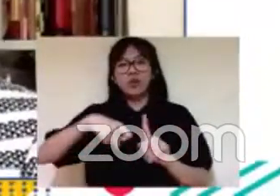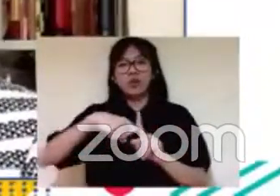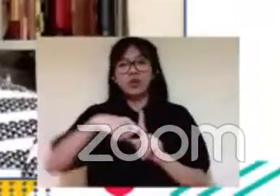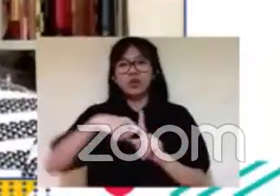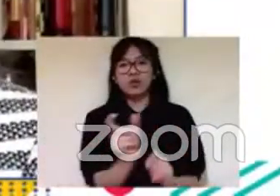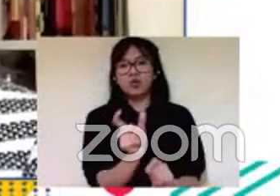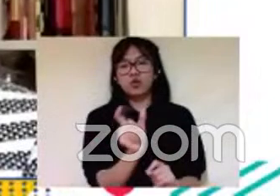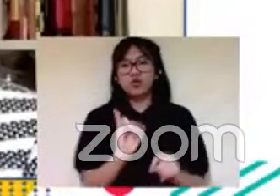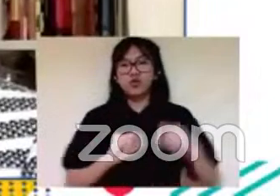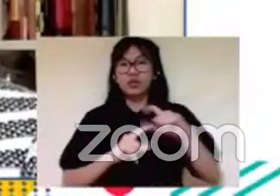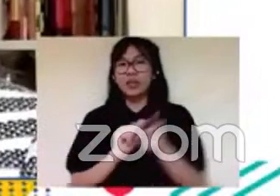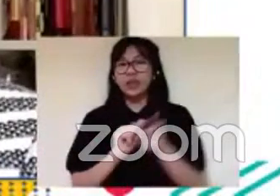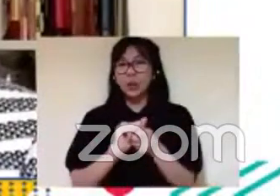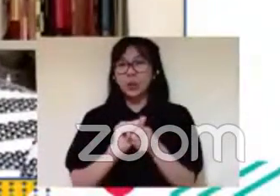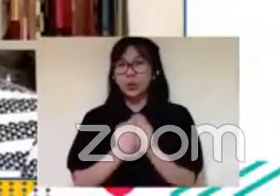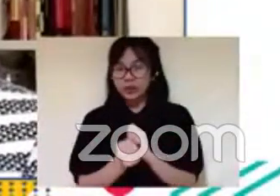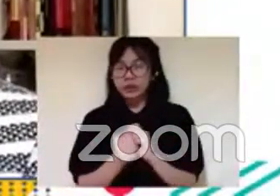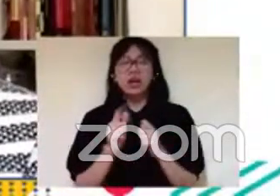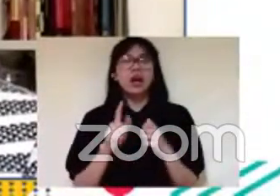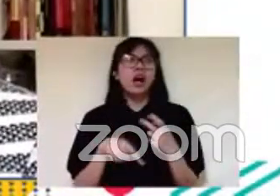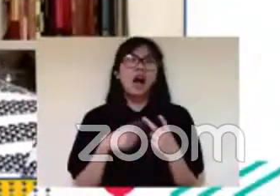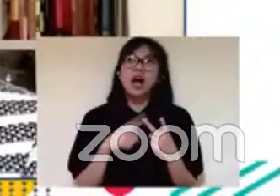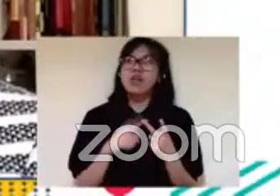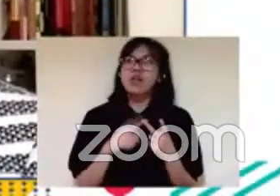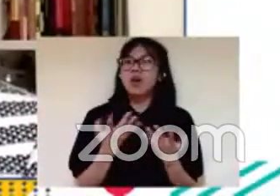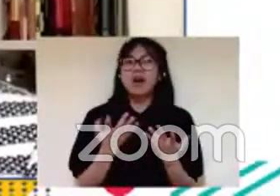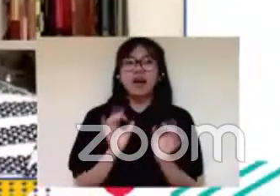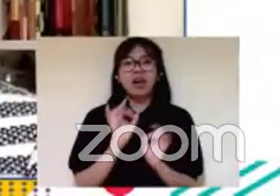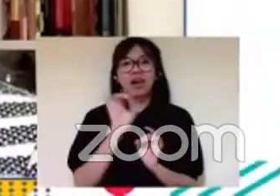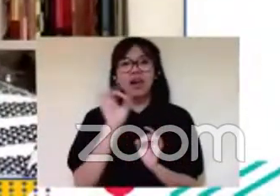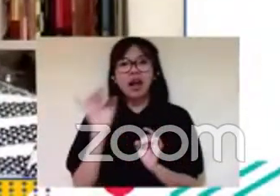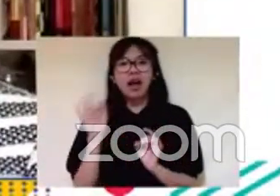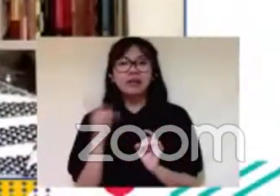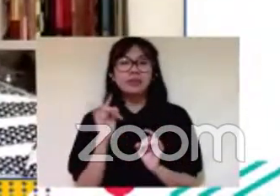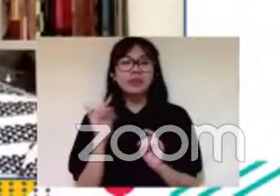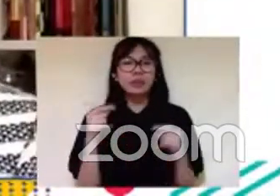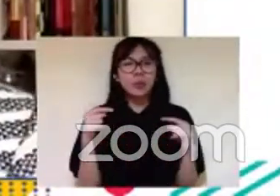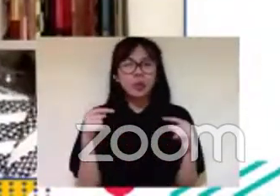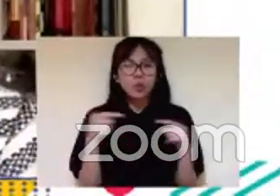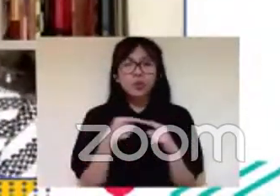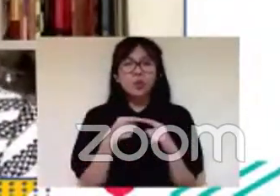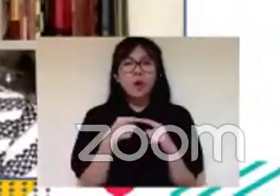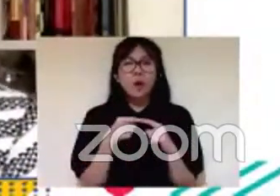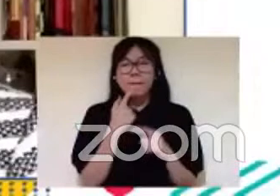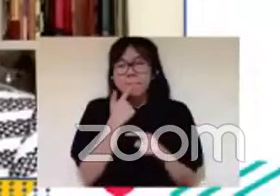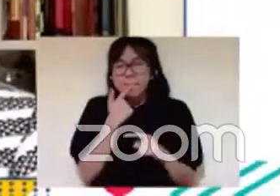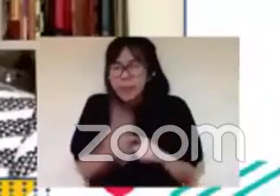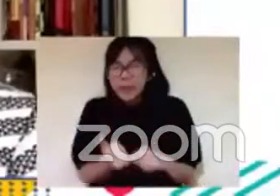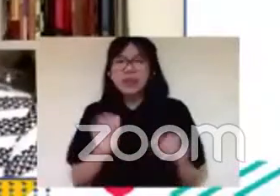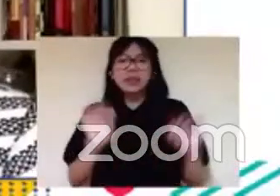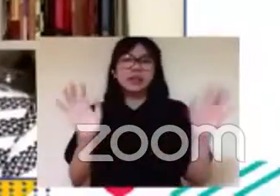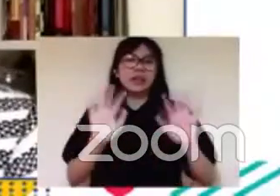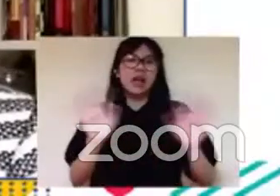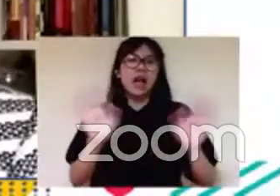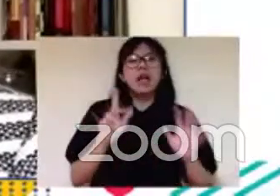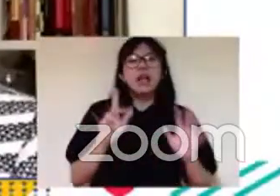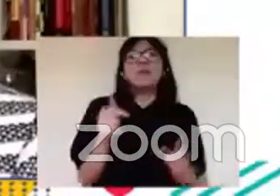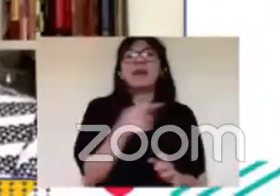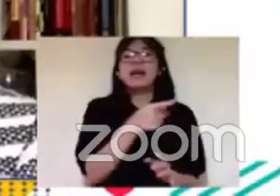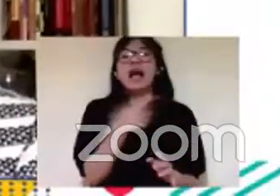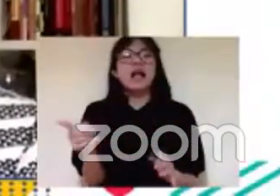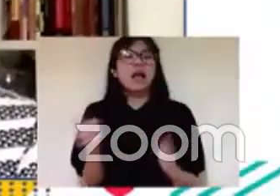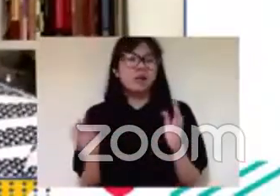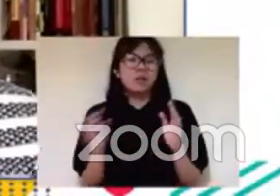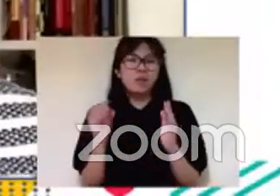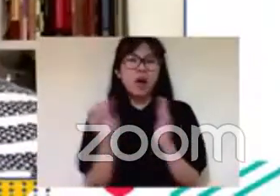ataupun hal-hal yang mungkin tidak terlalu perlu untuk dimasuki yang meminta data pribadi itu pertama